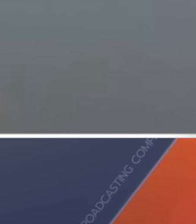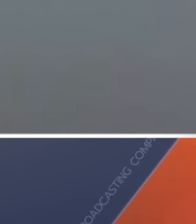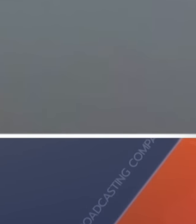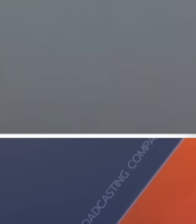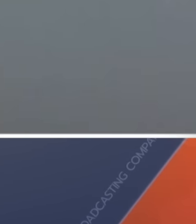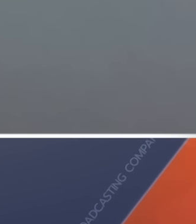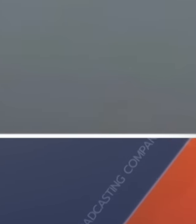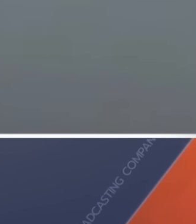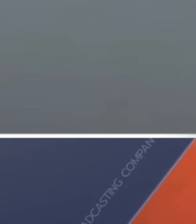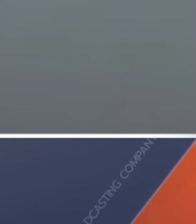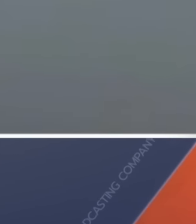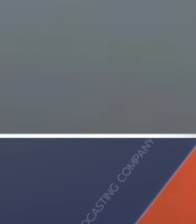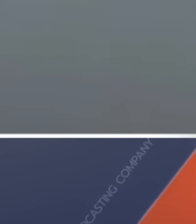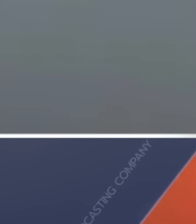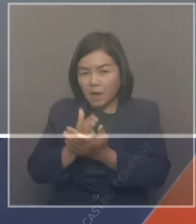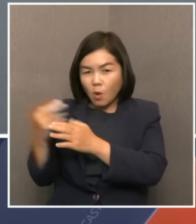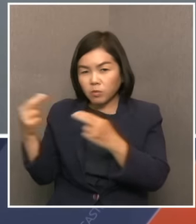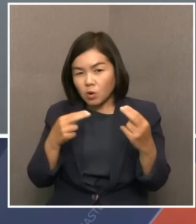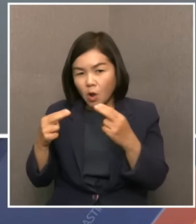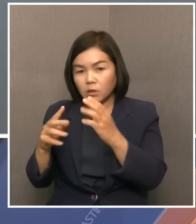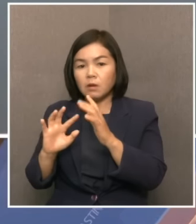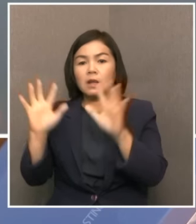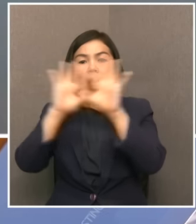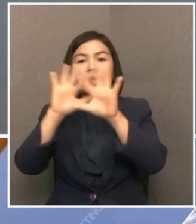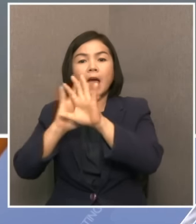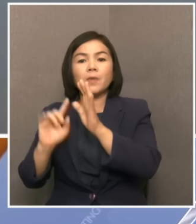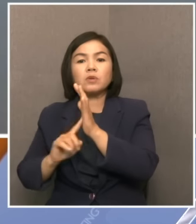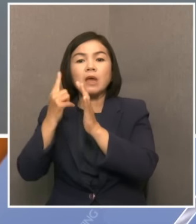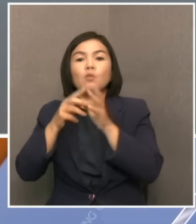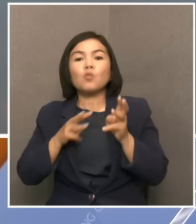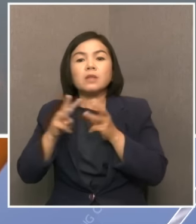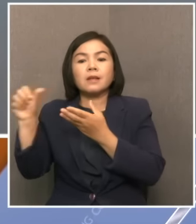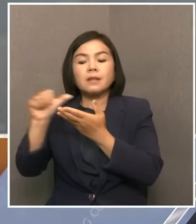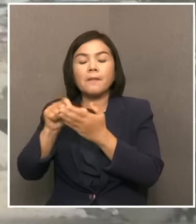ฮามาสและอิสราเอลกลับไปสู่จุดเริ่มต้นเพื่อหาแนวทางใหม่ค่ะ